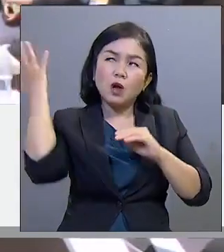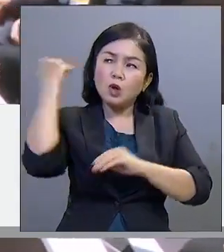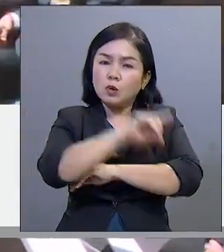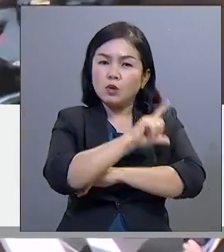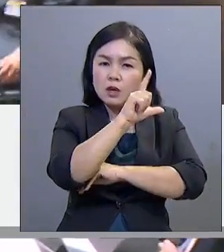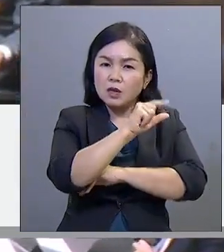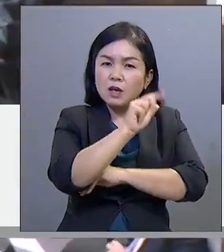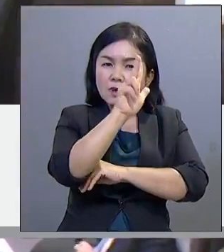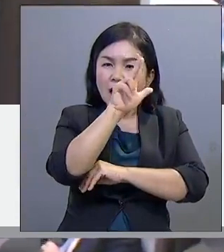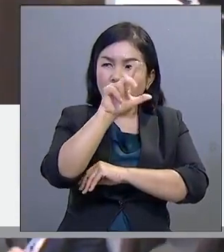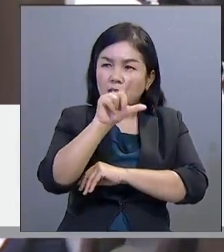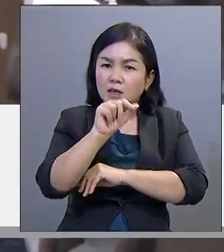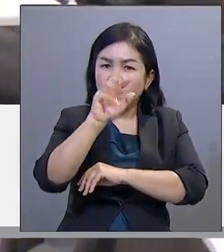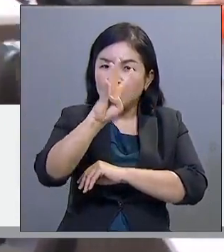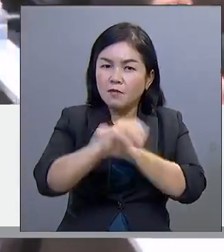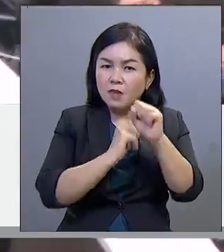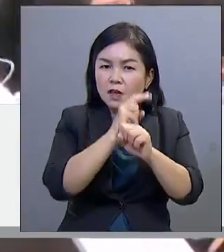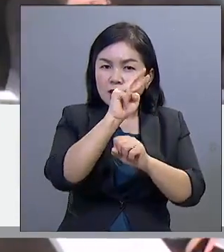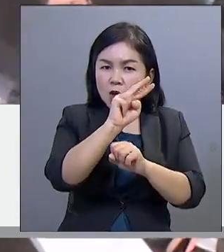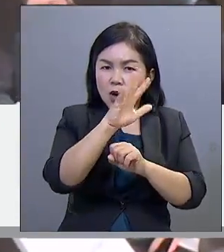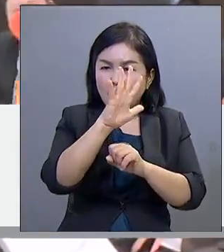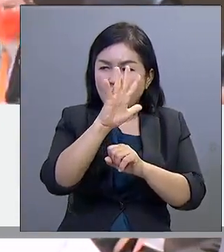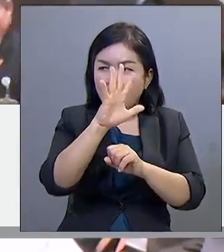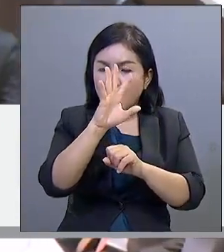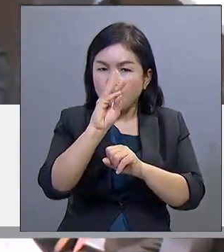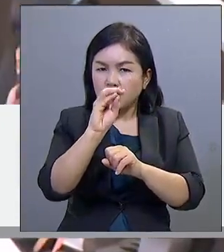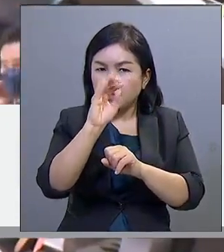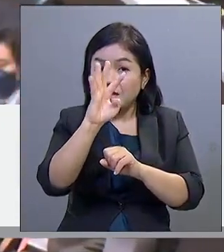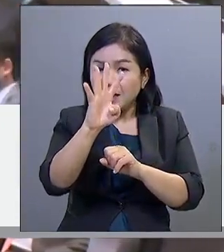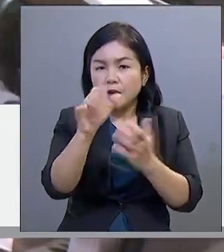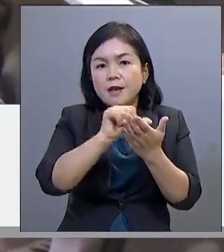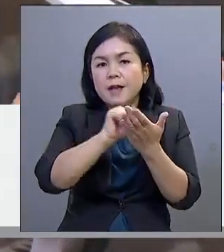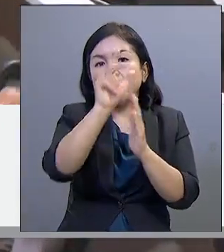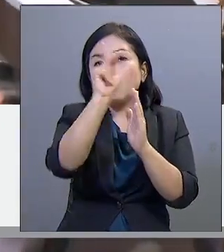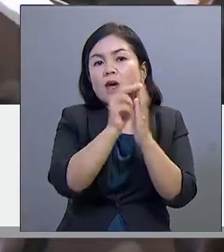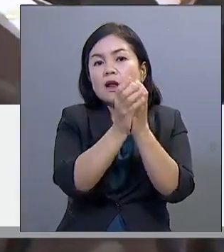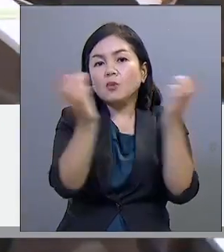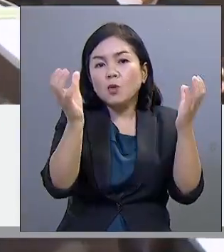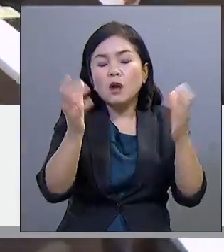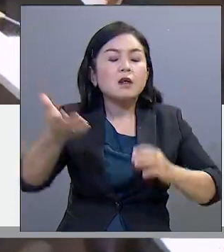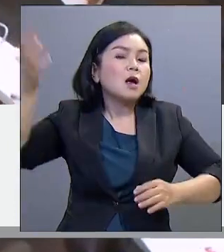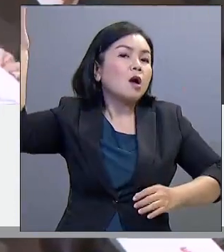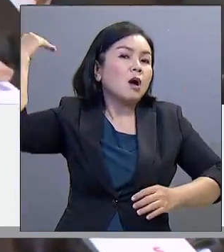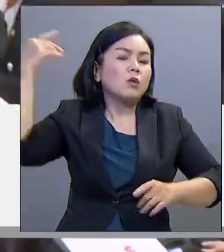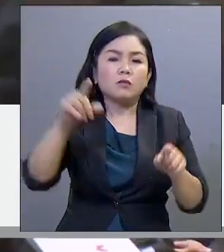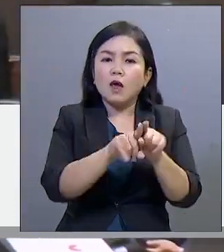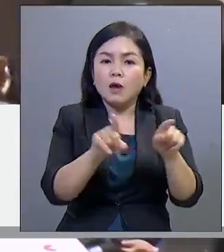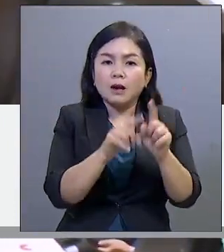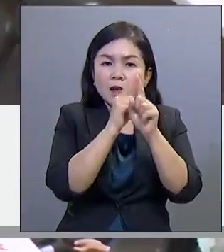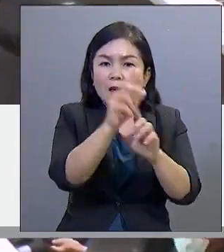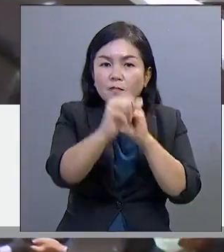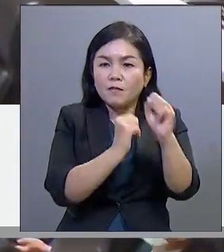-24 มิทุนาย.64ก็พิจารณาแ้ไขรัฐธมนูนห้นกลบไปใช้ระบบเลือกตั้ง ตามรัฐธรรนน 25